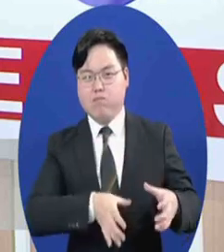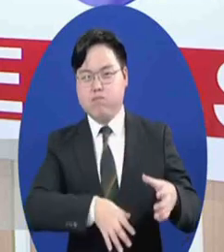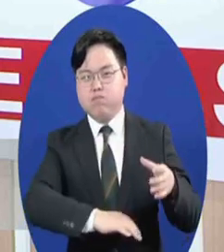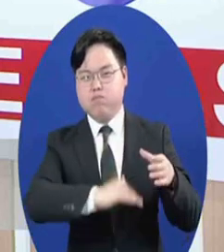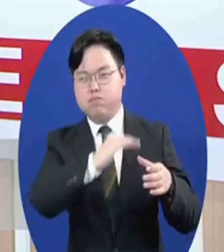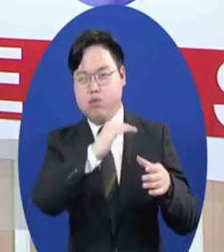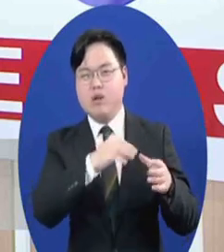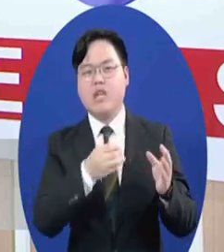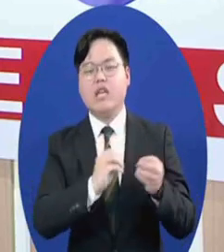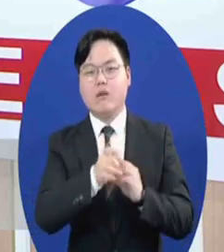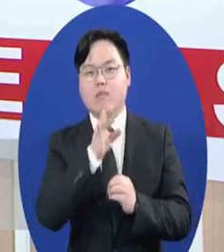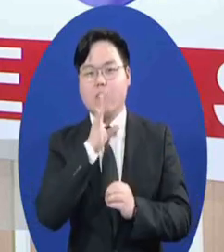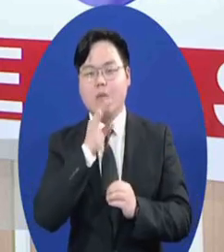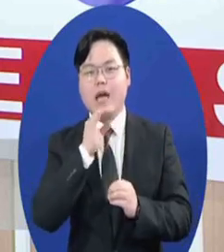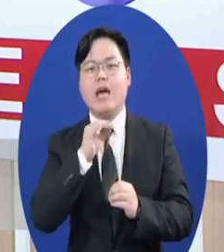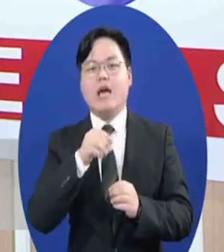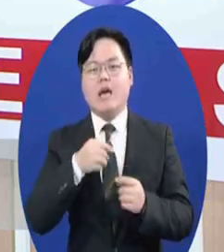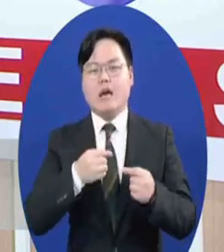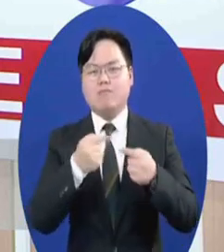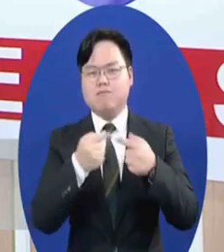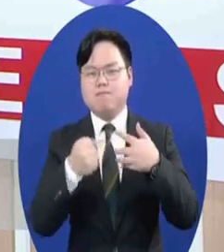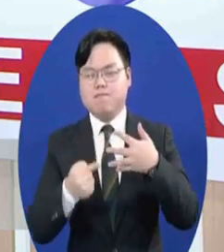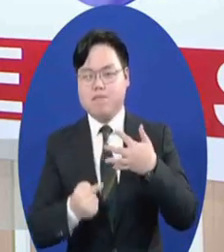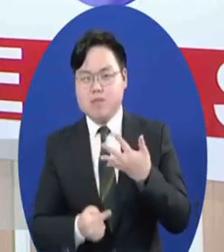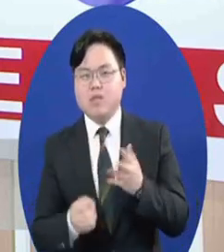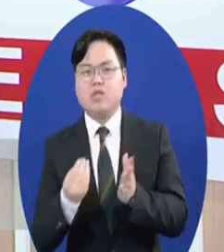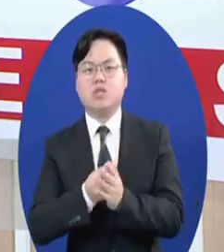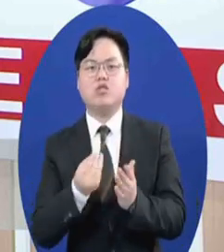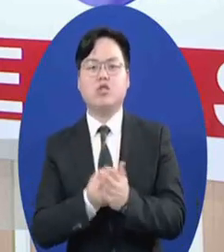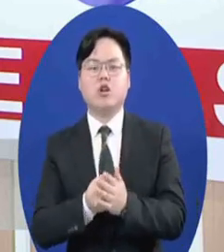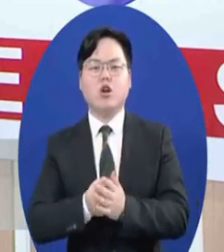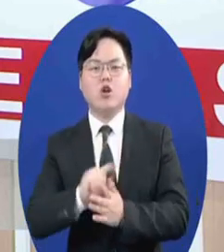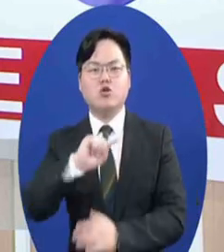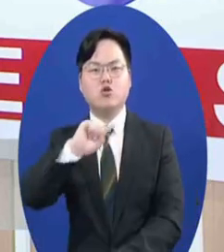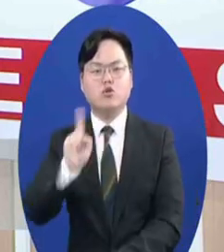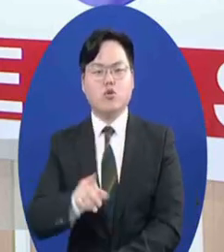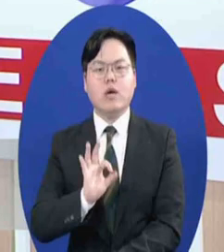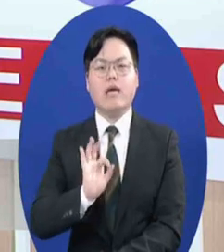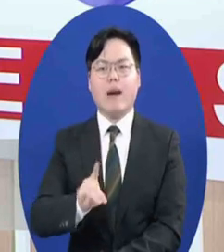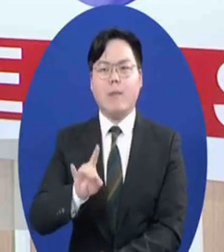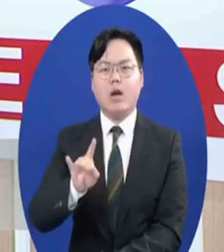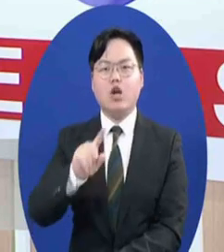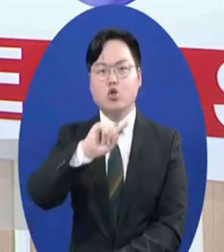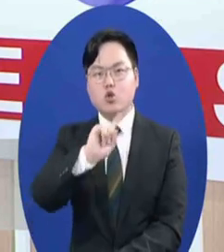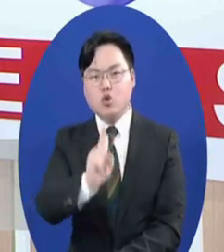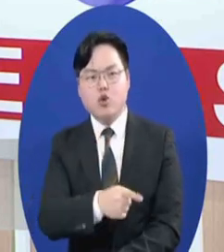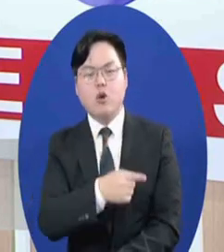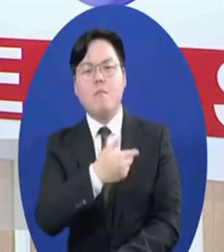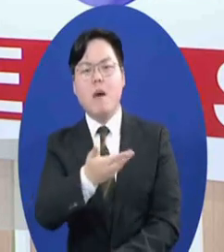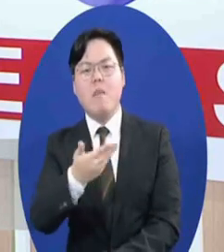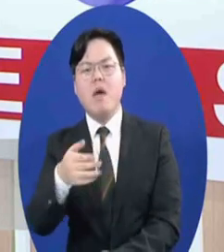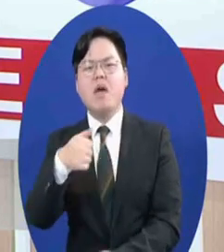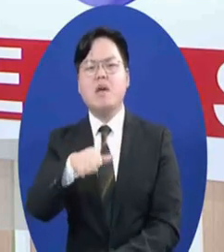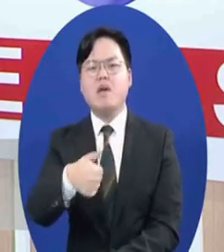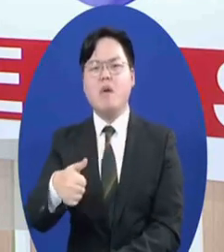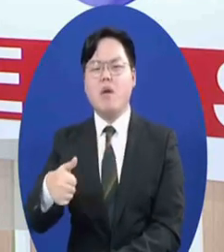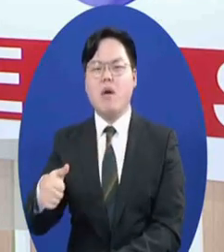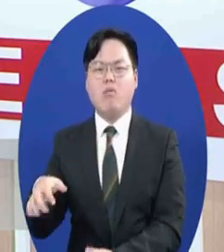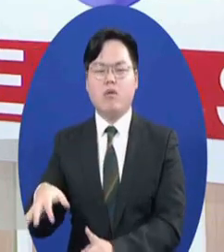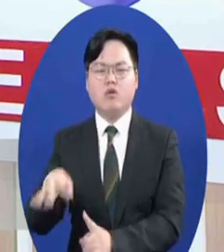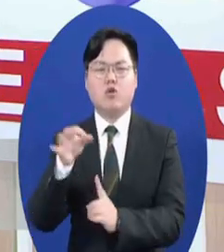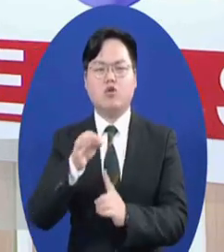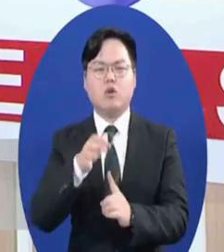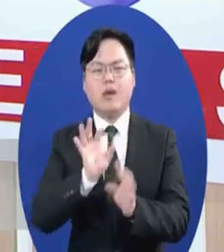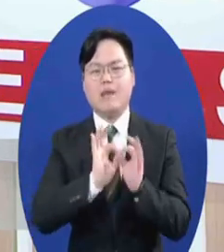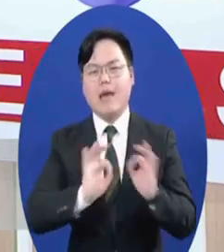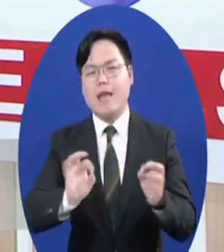энэ хууль дээр бас чагсаалт орж ирж байгаа нэг бүлэг. Одоо буюу энэ зөвшөөрлийг энэ байгууллага болон энэ албан тушаалтаа болон гэдэг бүгд чагсаалтаар ороод